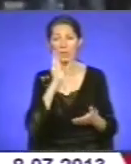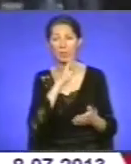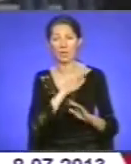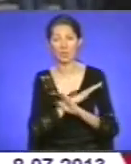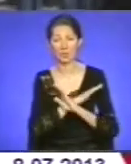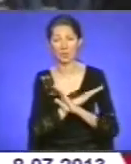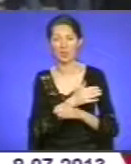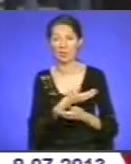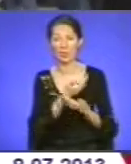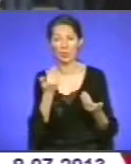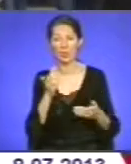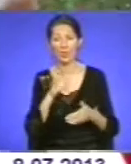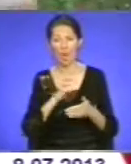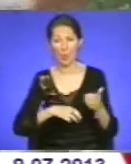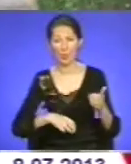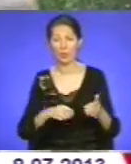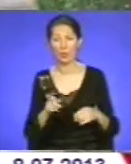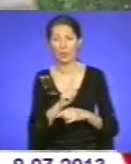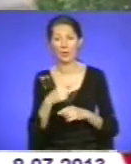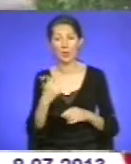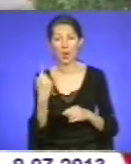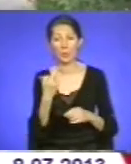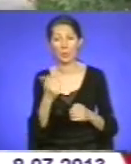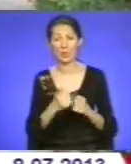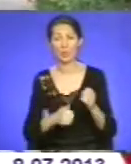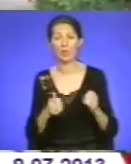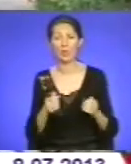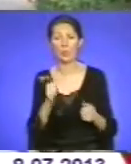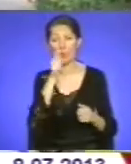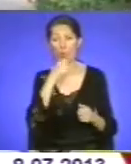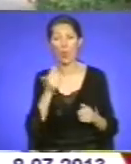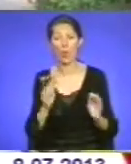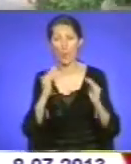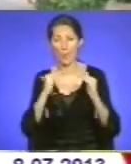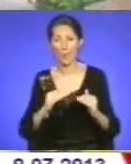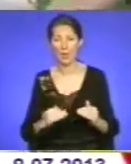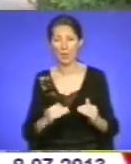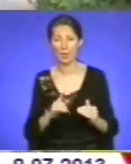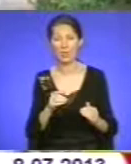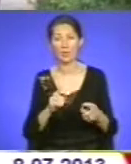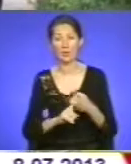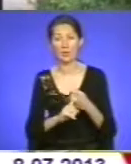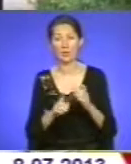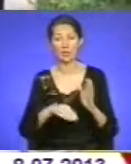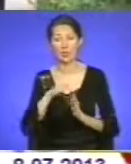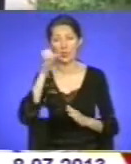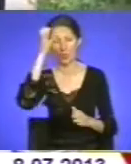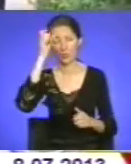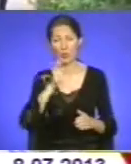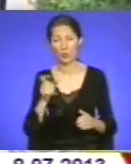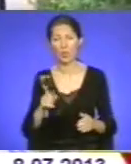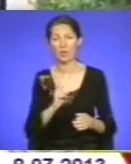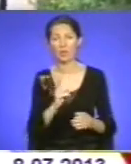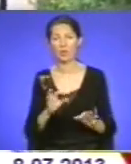Відсоток абортів в Тернопільській області з кожним роком значно падає. З чим це пов'язано? Чи з вищою, скажімо так, освітою людей, чи з якоюсь